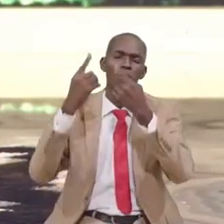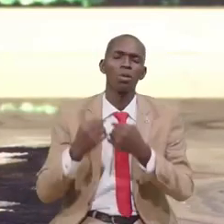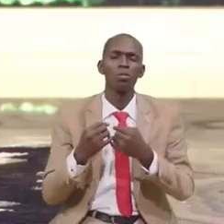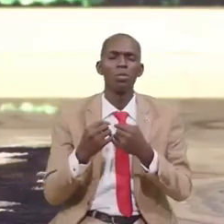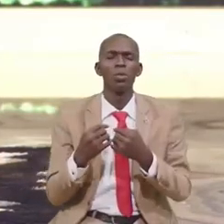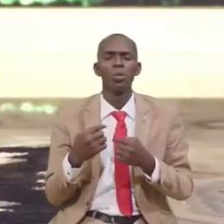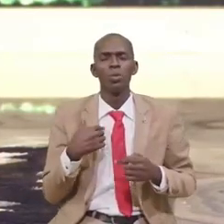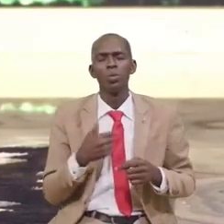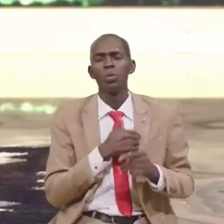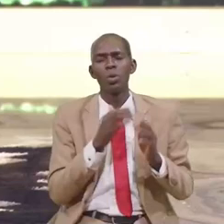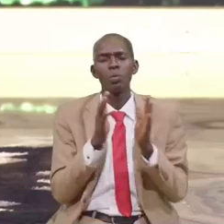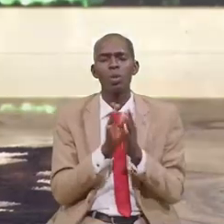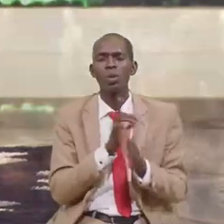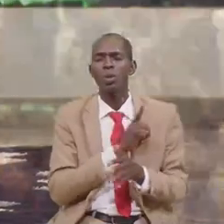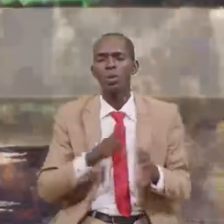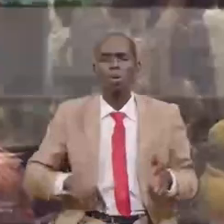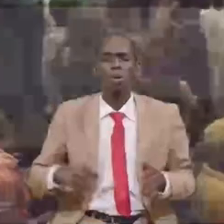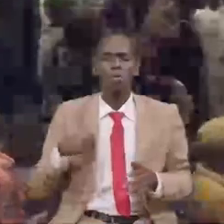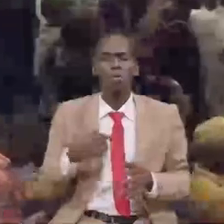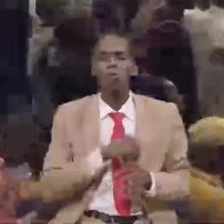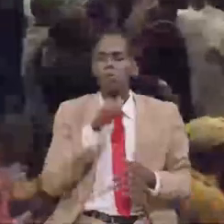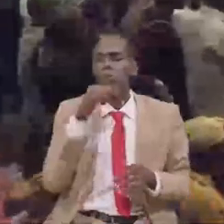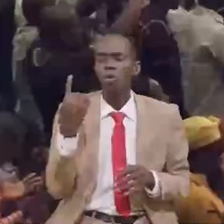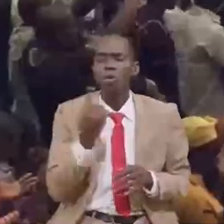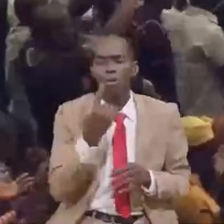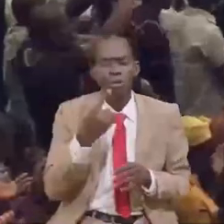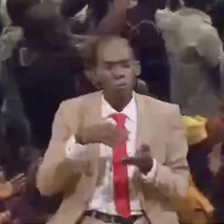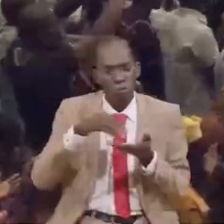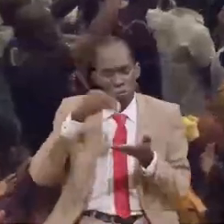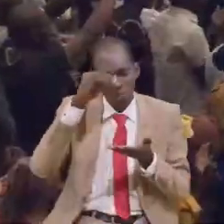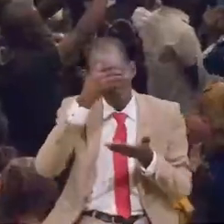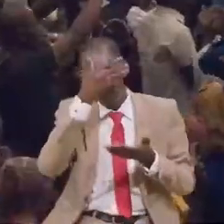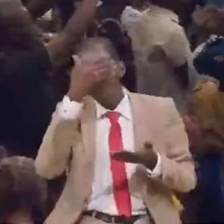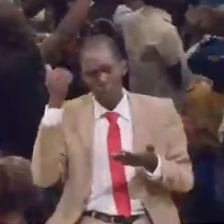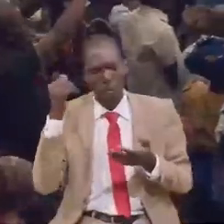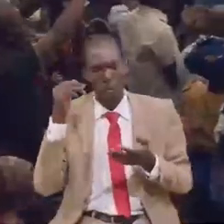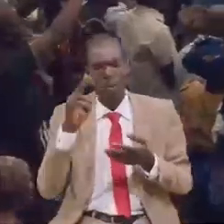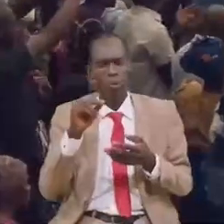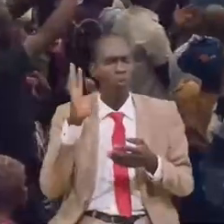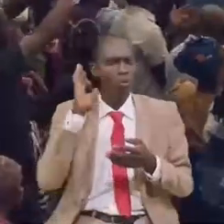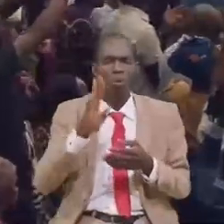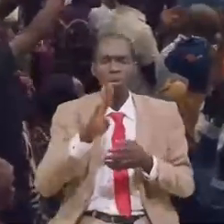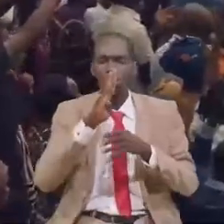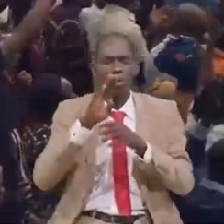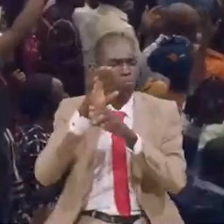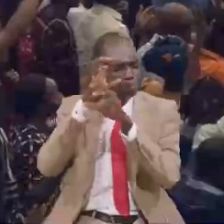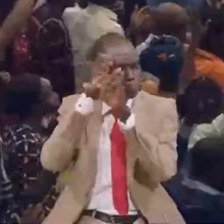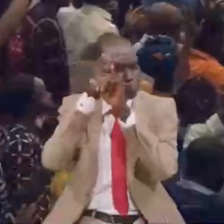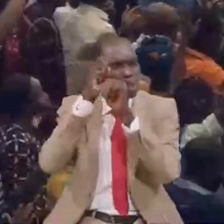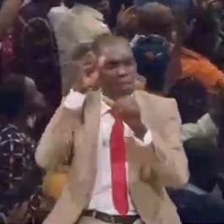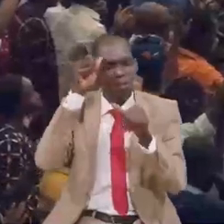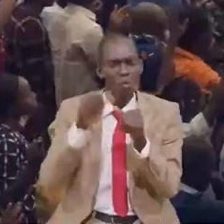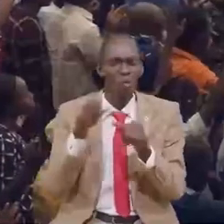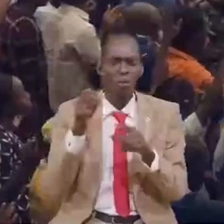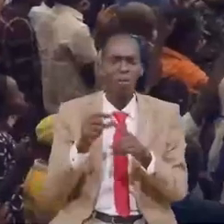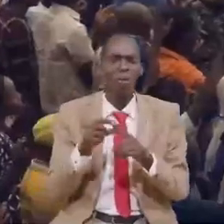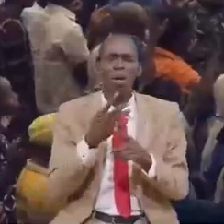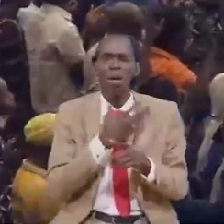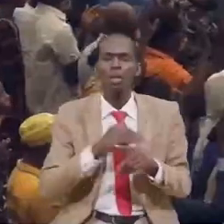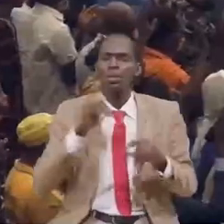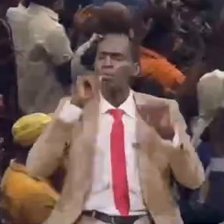monde à venir. Seigneur, que nous ne soyons pas des auditeurs oublieux, mais des pratiquants de la parole et que ta bénédiction abonde et